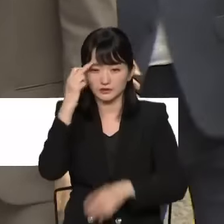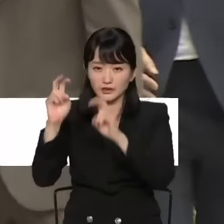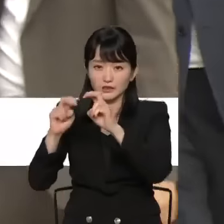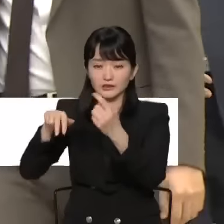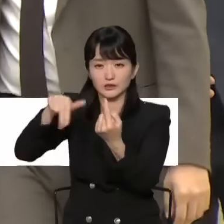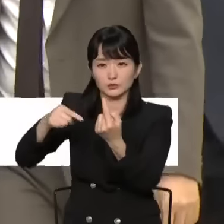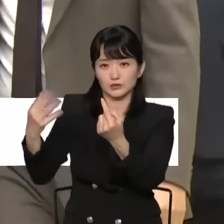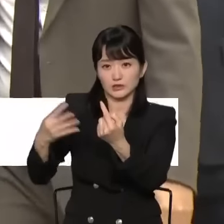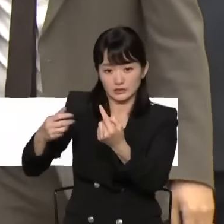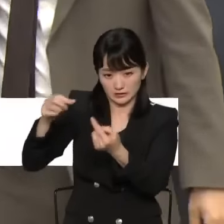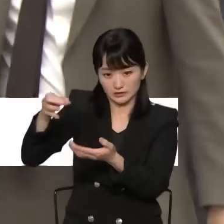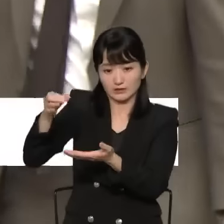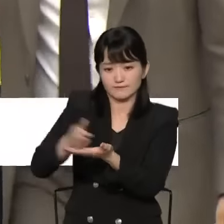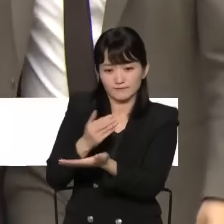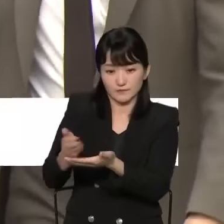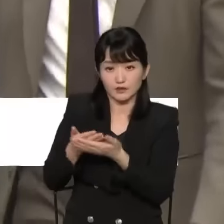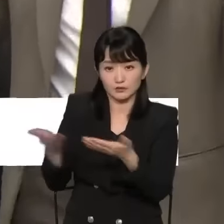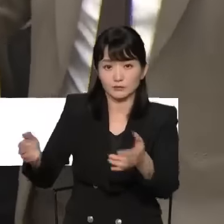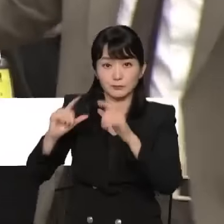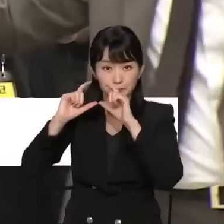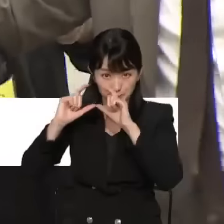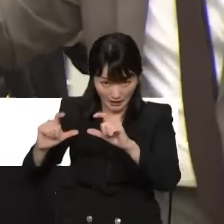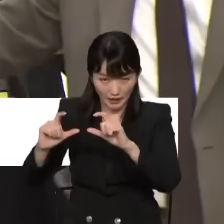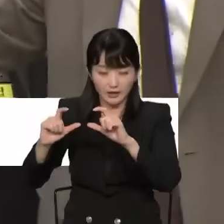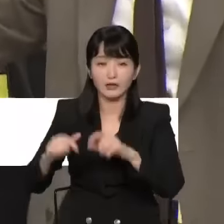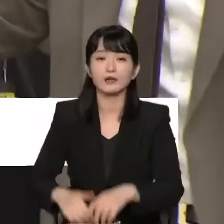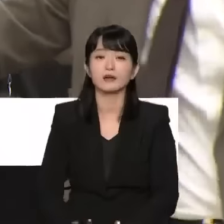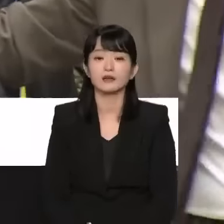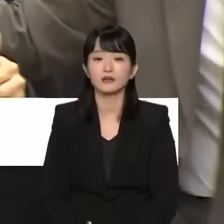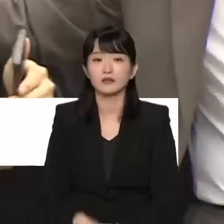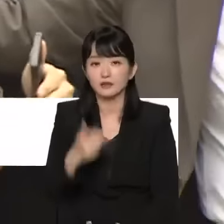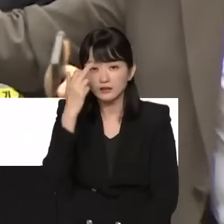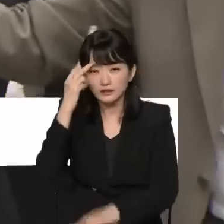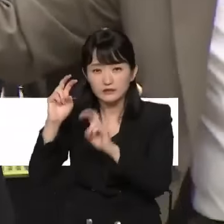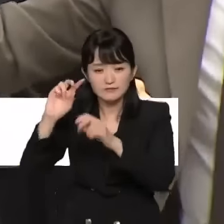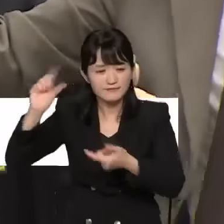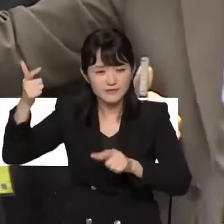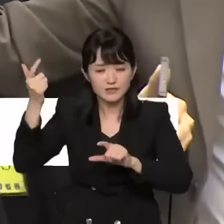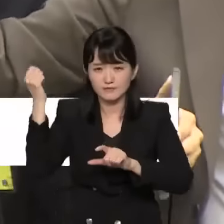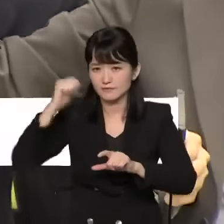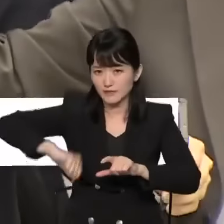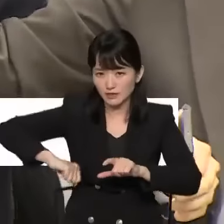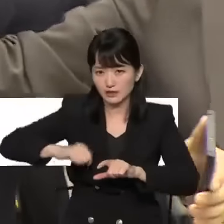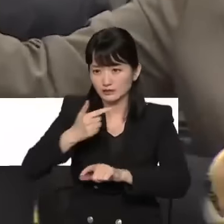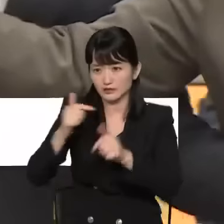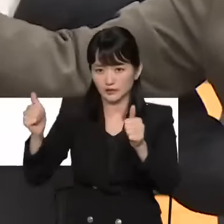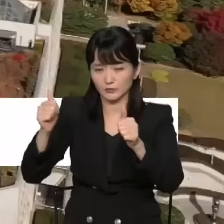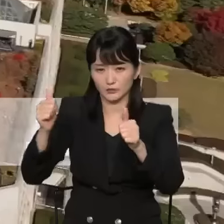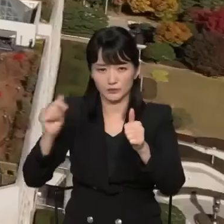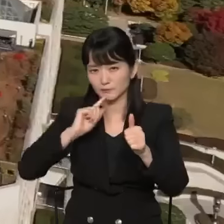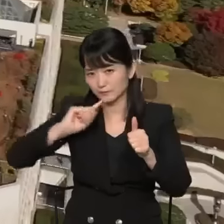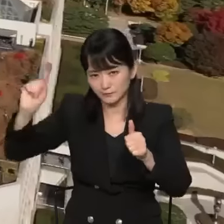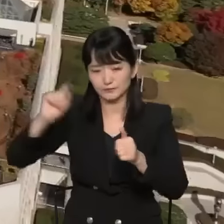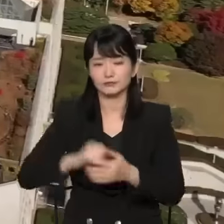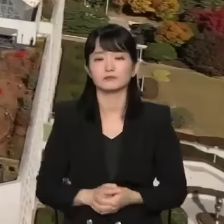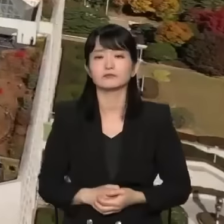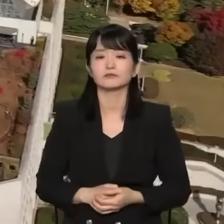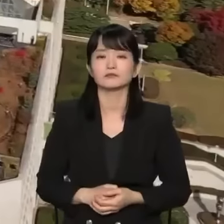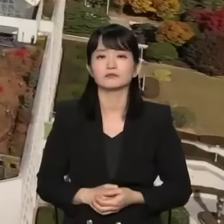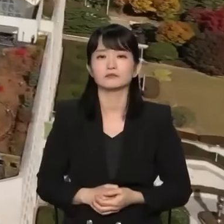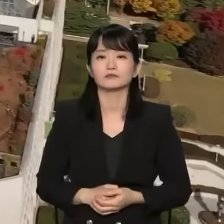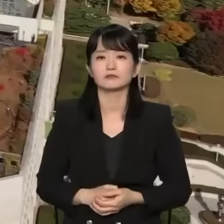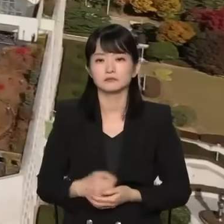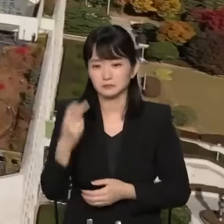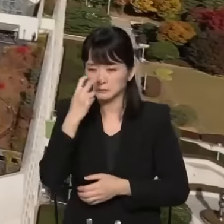4천억 원에 가까운 재산을 나눠줘야 한다고 판결했습니다. 최 회장은 불복해 대법원에 상고했습니다. 대법원은